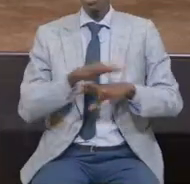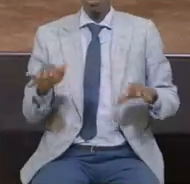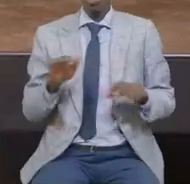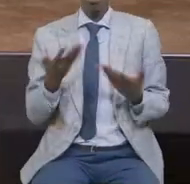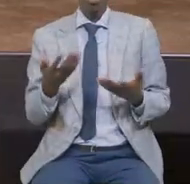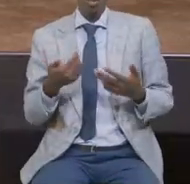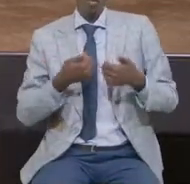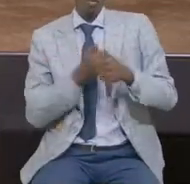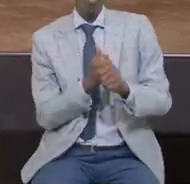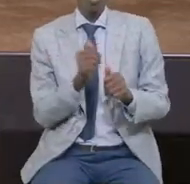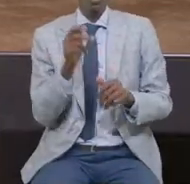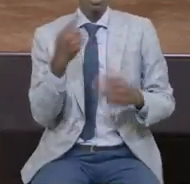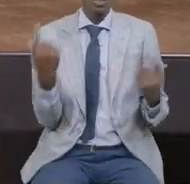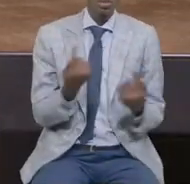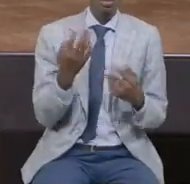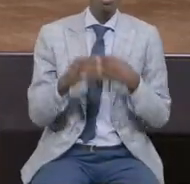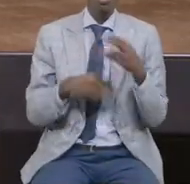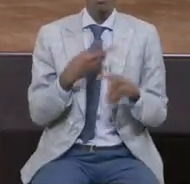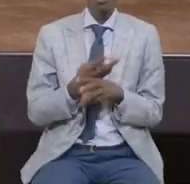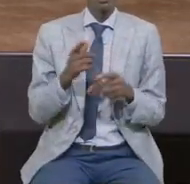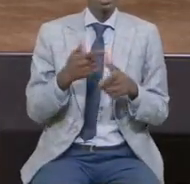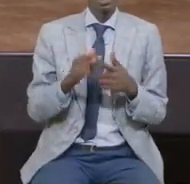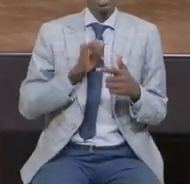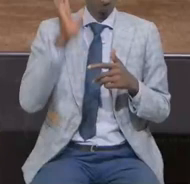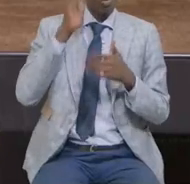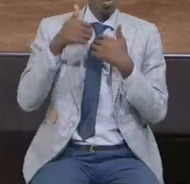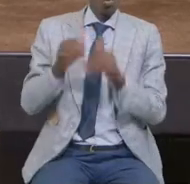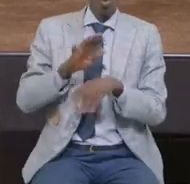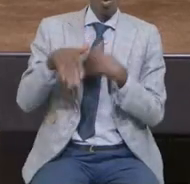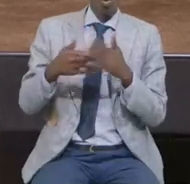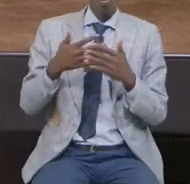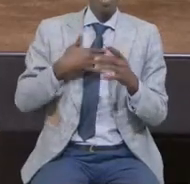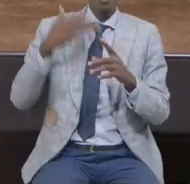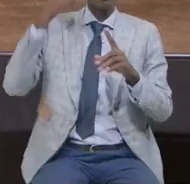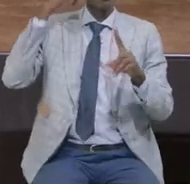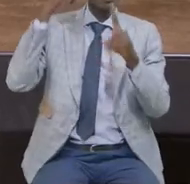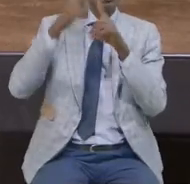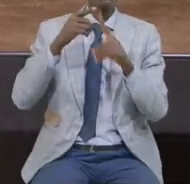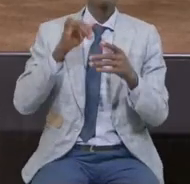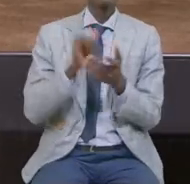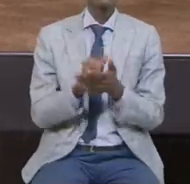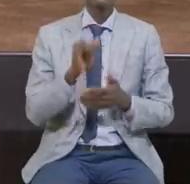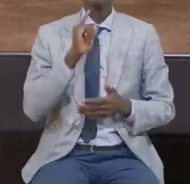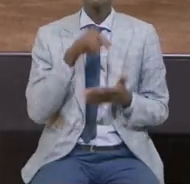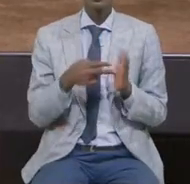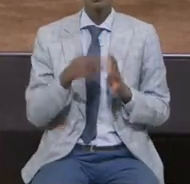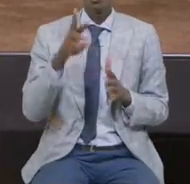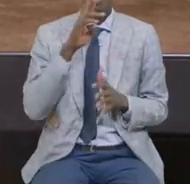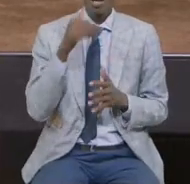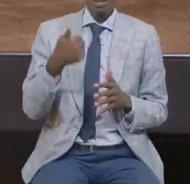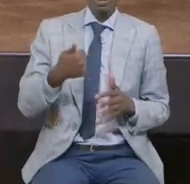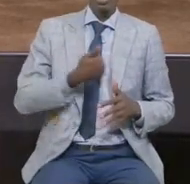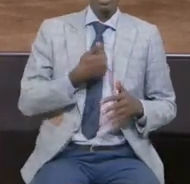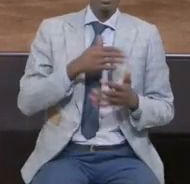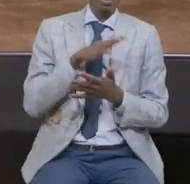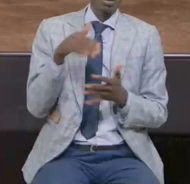donc je vais tout perdre. Ça, c'est la dépravation. C'est parce que tu es égocentrique. Mais si tu dis, mon